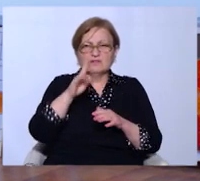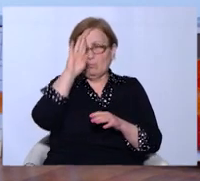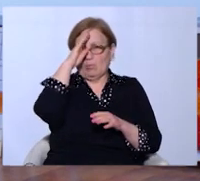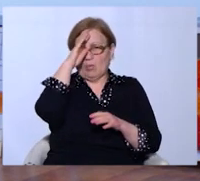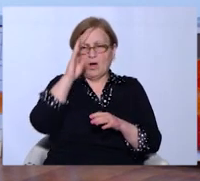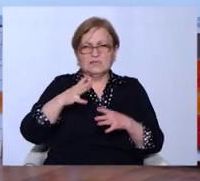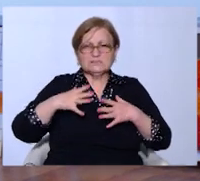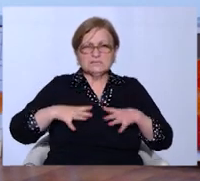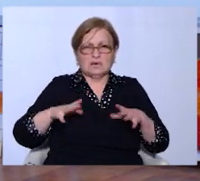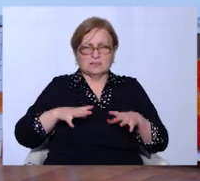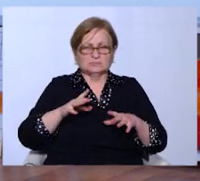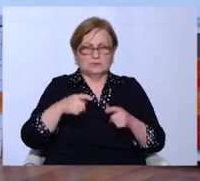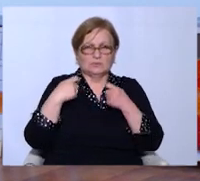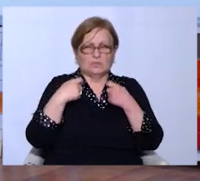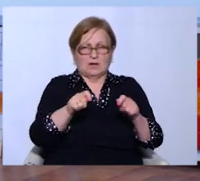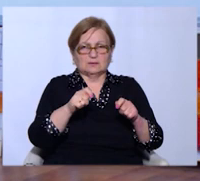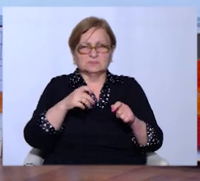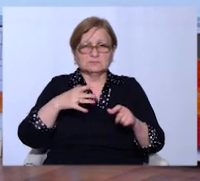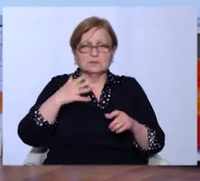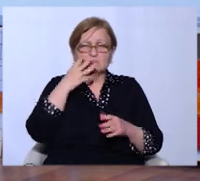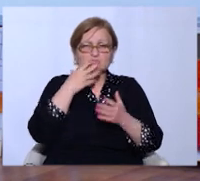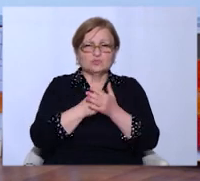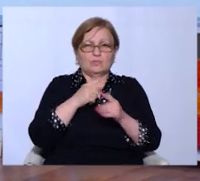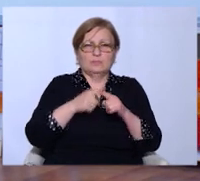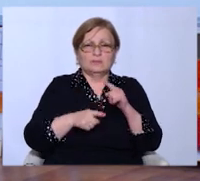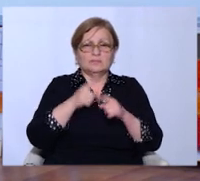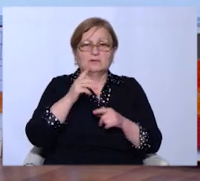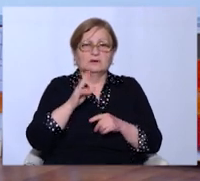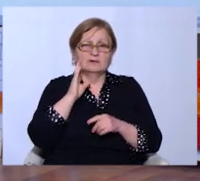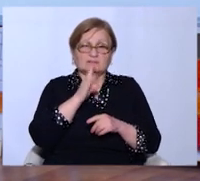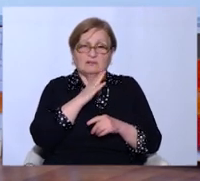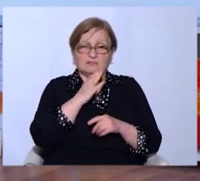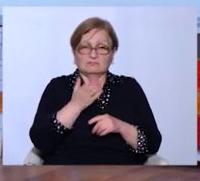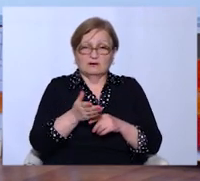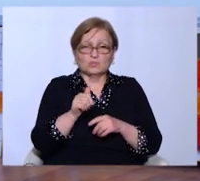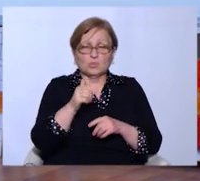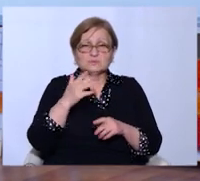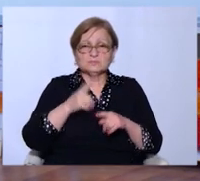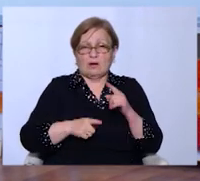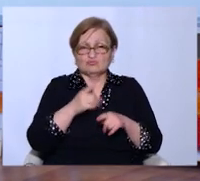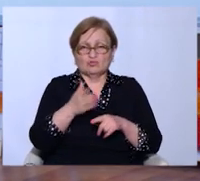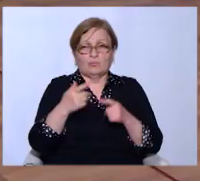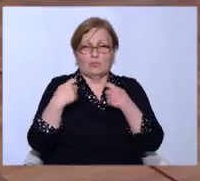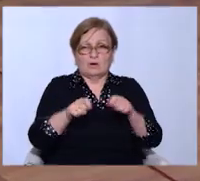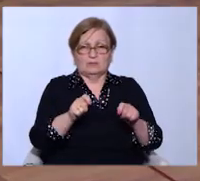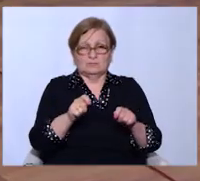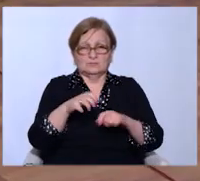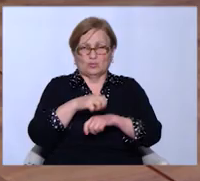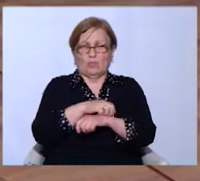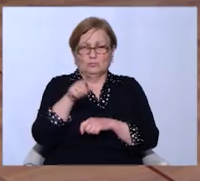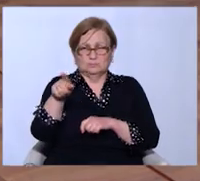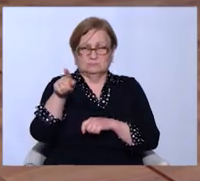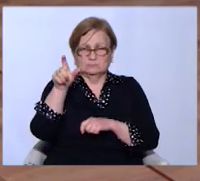მოღალატეებზე, ვინც გაყიდეს მშობელი დედა. მშობელი დედა, რა თქმა უნდა, სამშობლო იგულისხმება. აი ეს